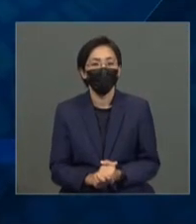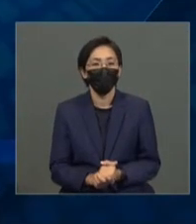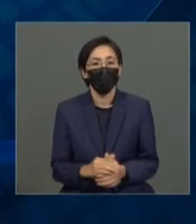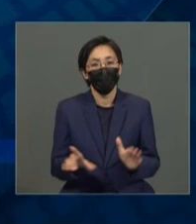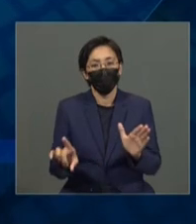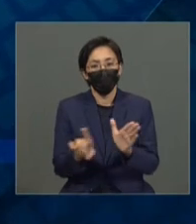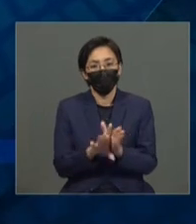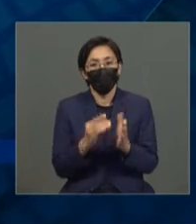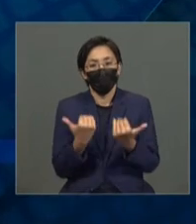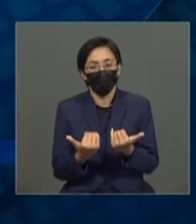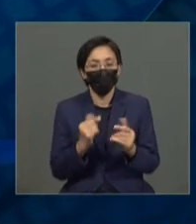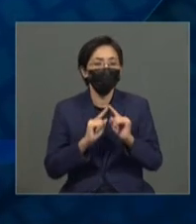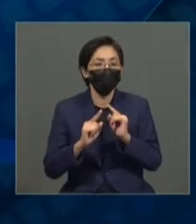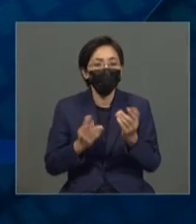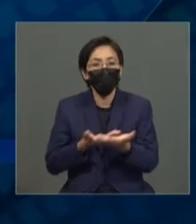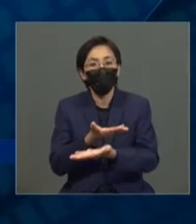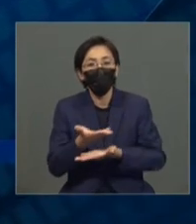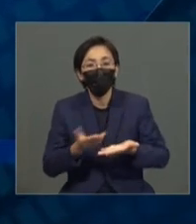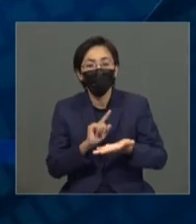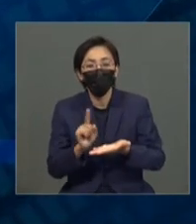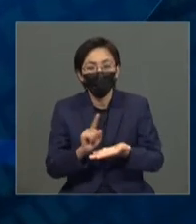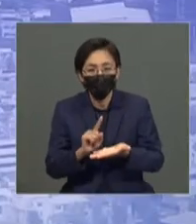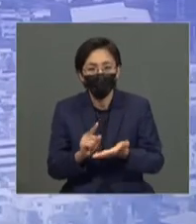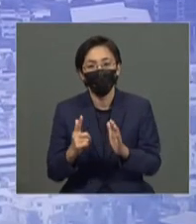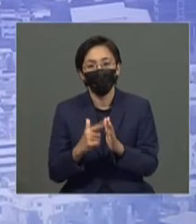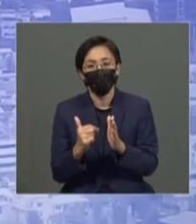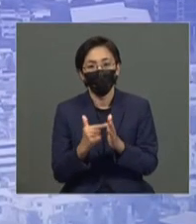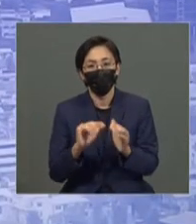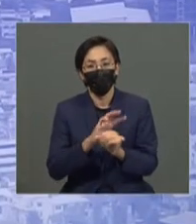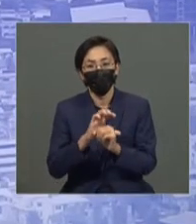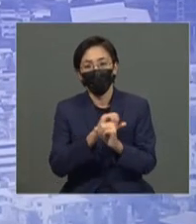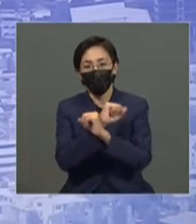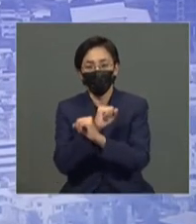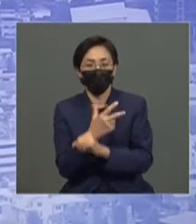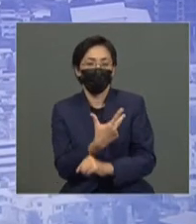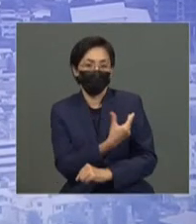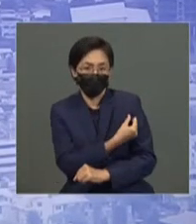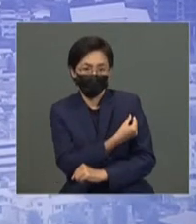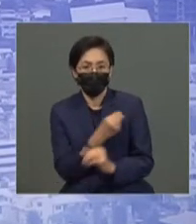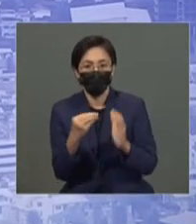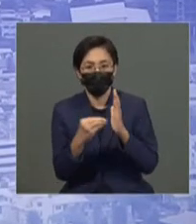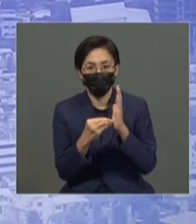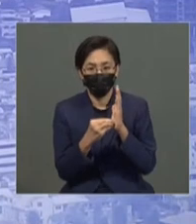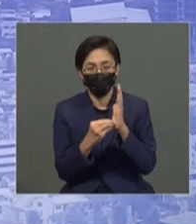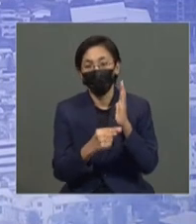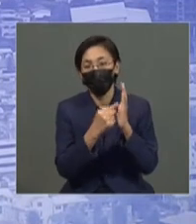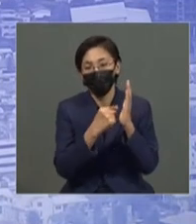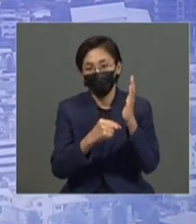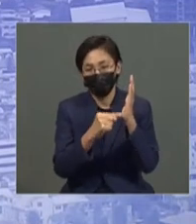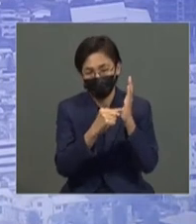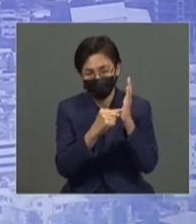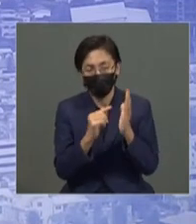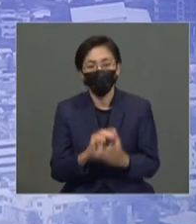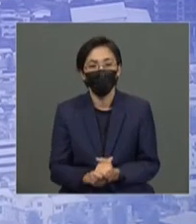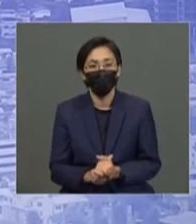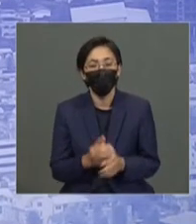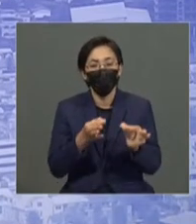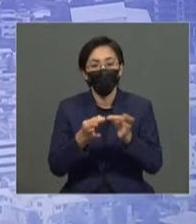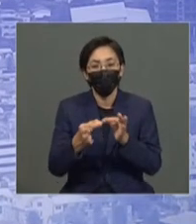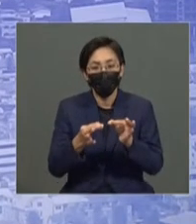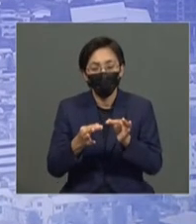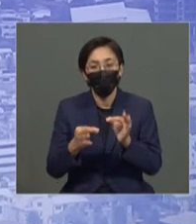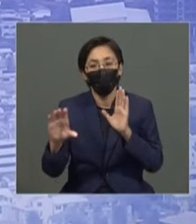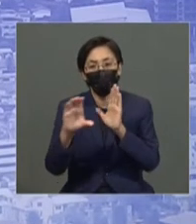วันนี้พูดคุยกันถึงเรื่องของการกระจายวัคซีนของพื้นที่กทม.และปริมณฑลด้วยนะคะอยากให้ท่านเห็นภ